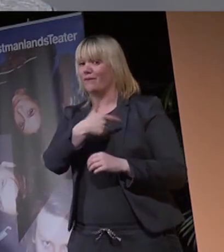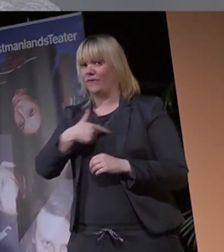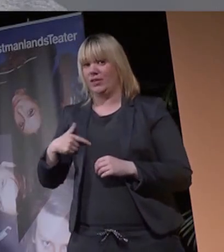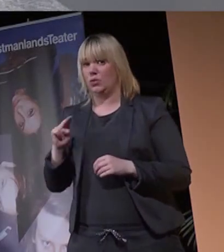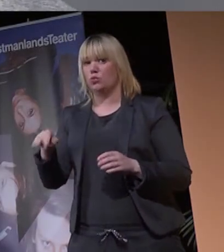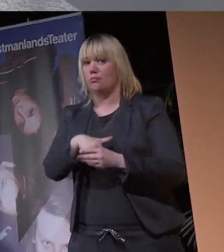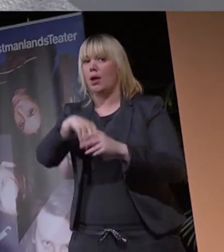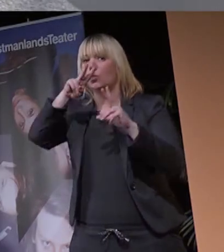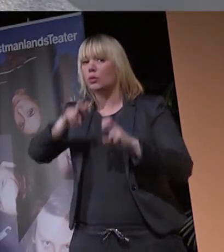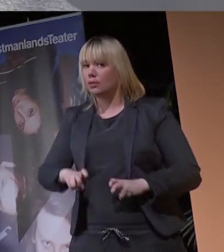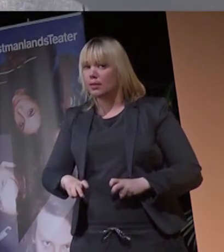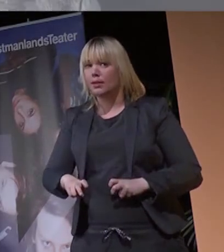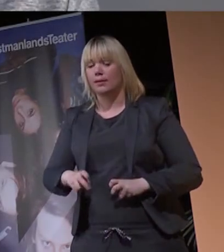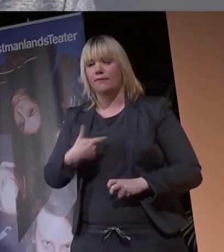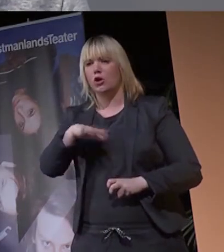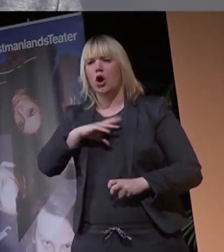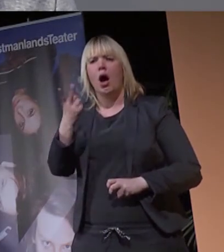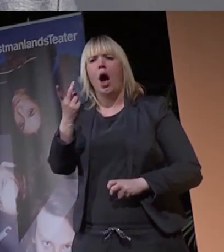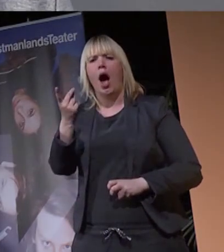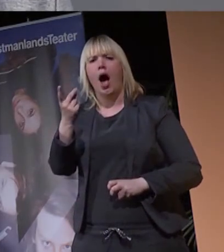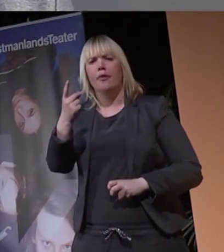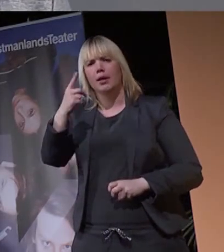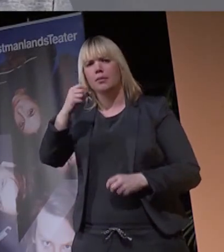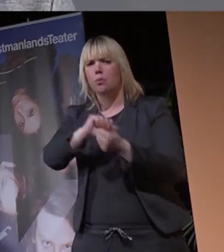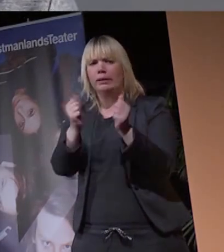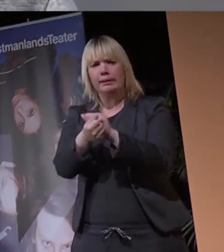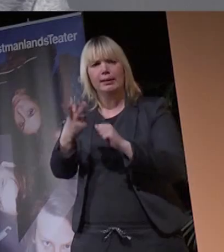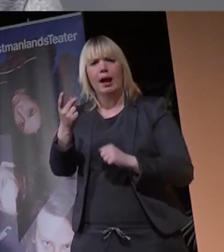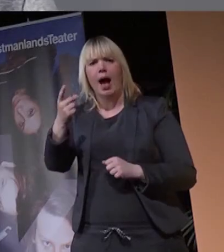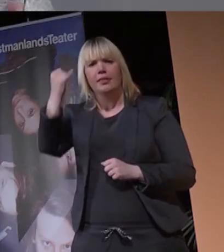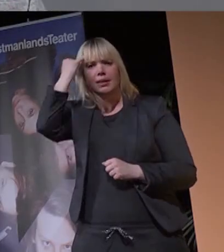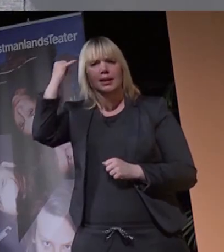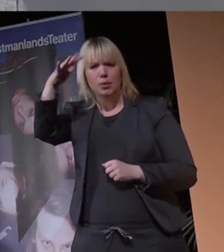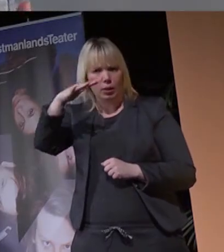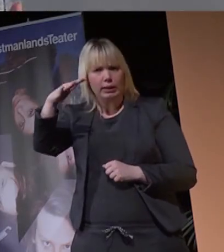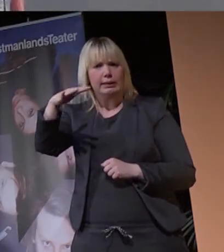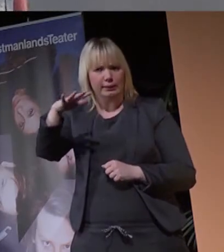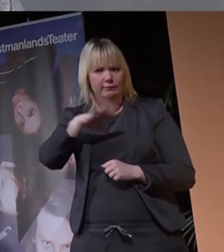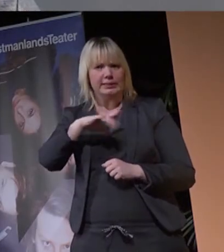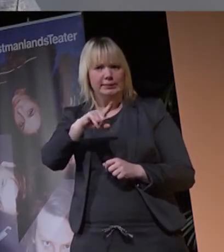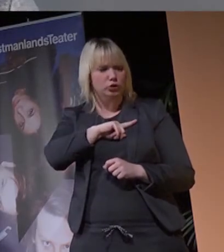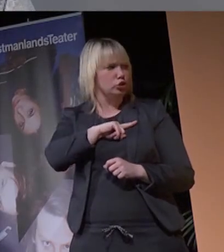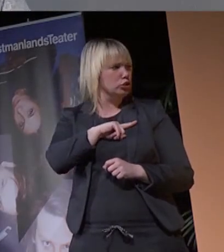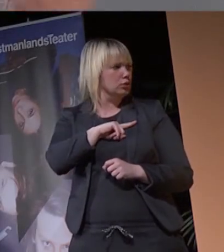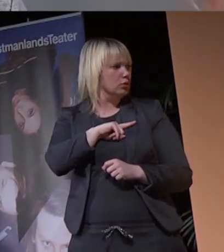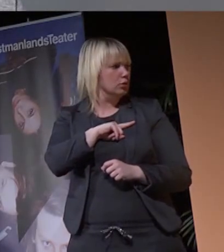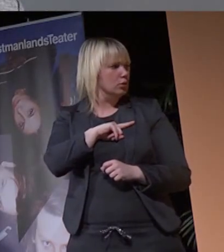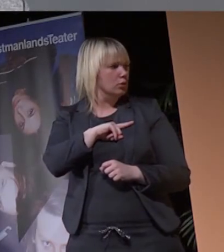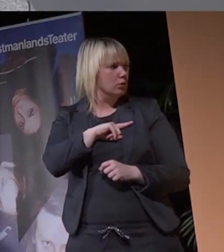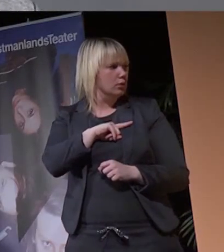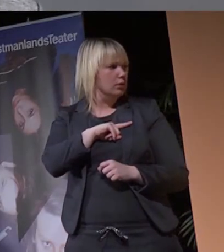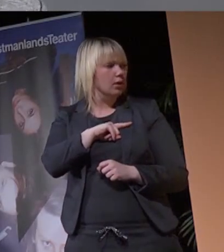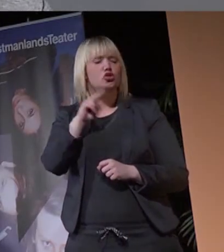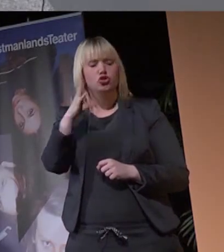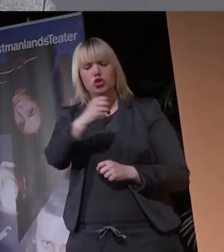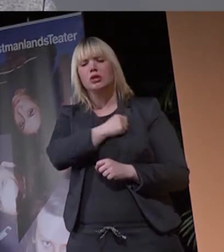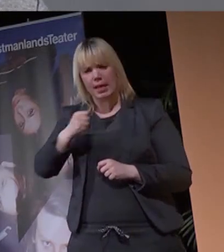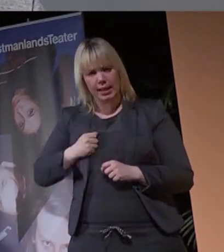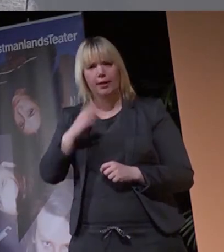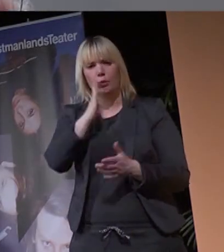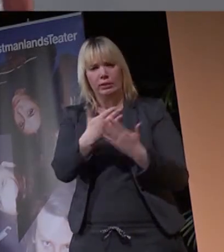har ju en annan politik och en annan ideologi. Det får man ju inte glömma bort, även om det finns mycket, tack och lov, i svensk politik som är kontinuerligt. Det ska vi också vara väldigt tacksamma